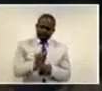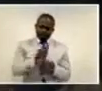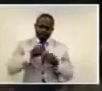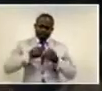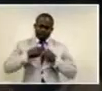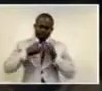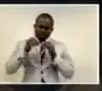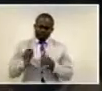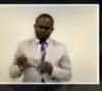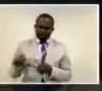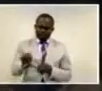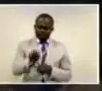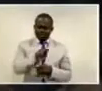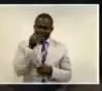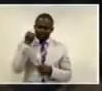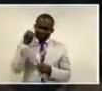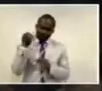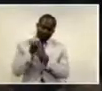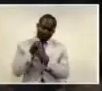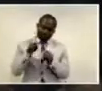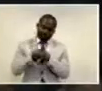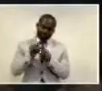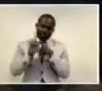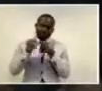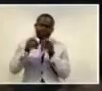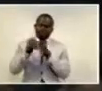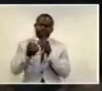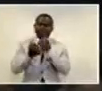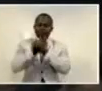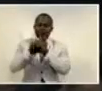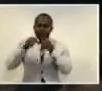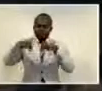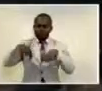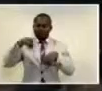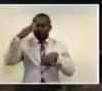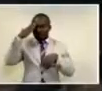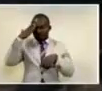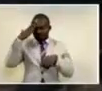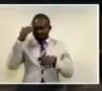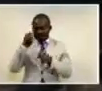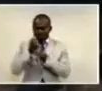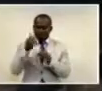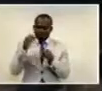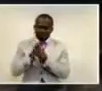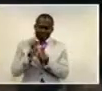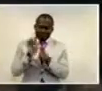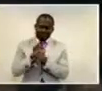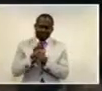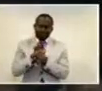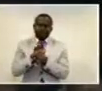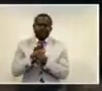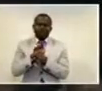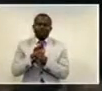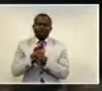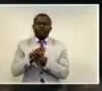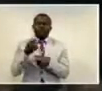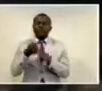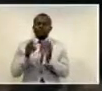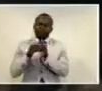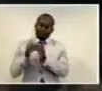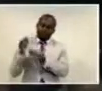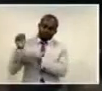ni mushyiraho akanya mugakora nk'uko abanyarubavu tubazi mukora cyane ariko